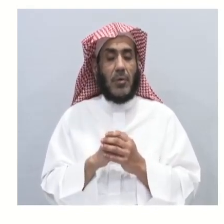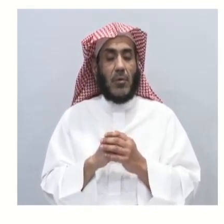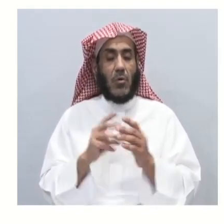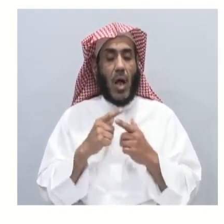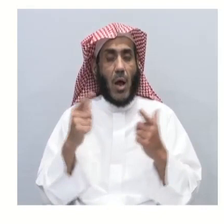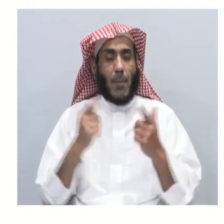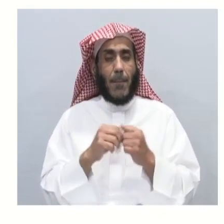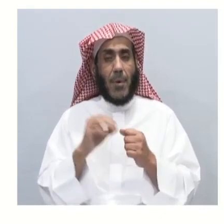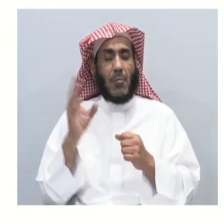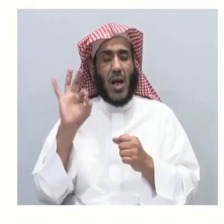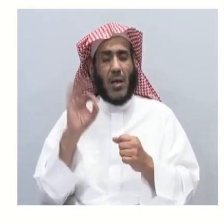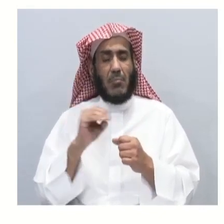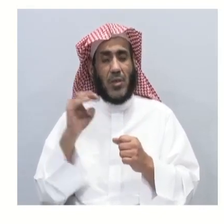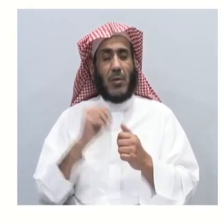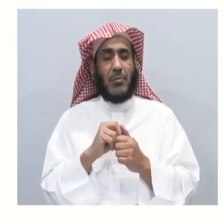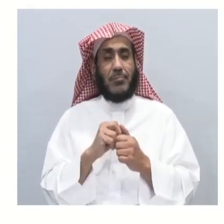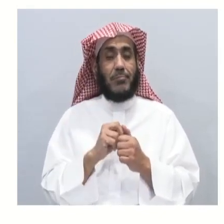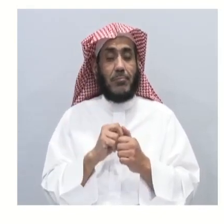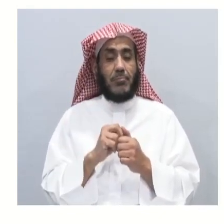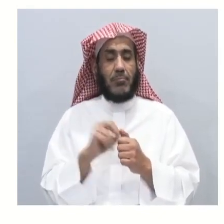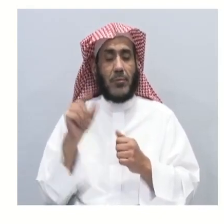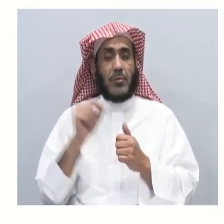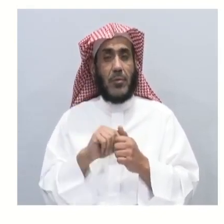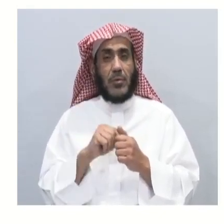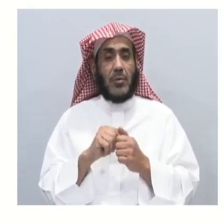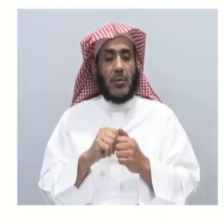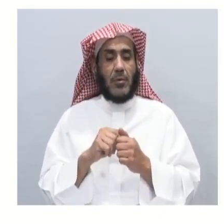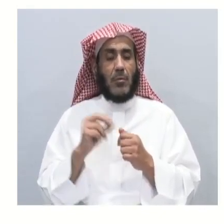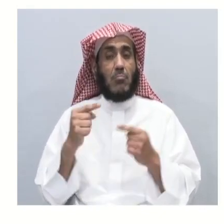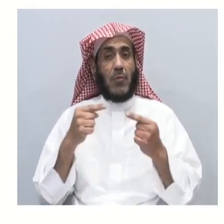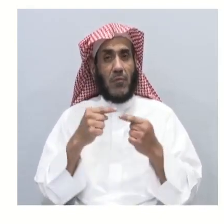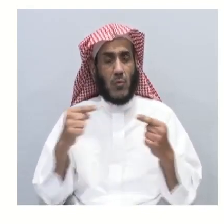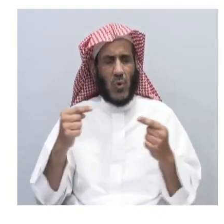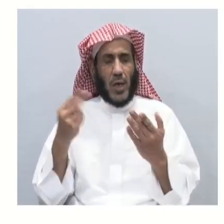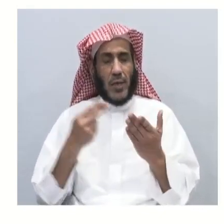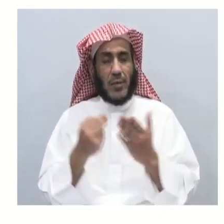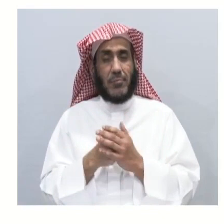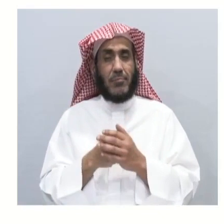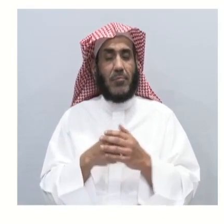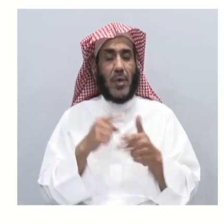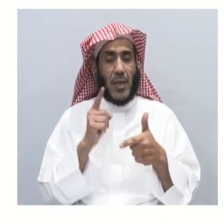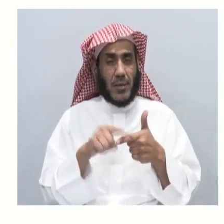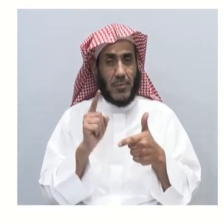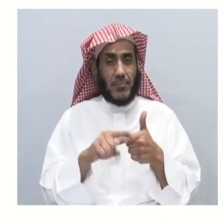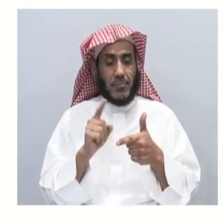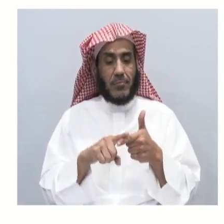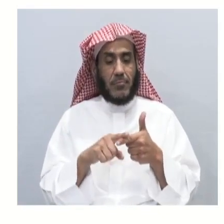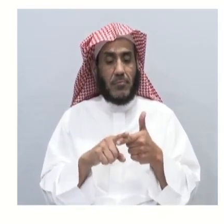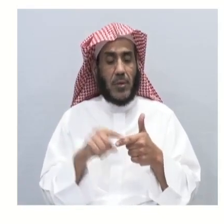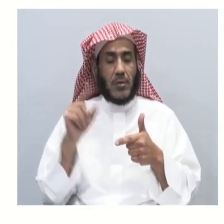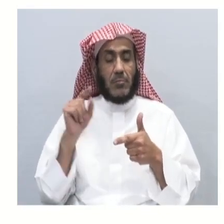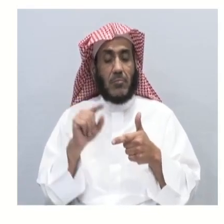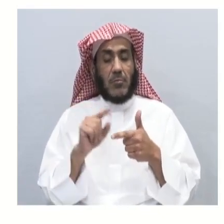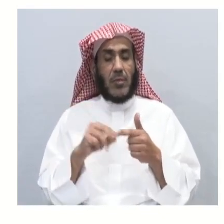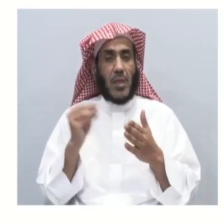أكثر من إجابة. أحسنتم. إذن مفصولة خطا كذلك. أحسنتم.